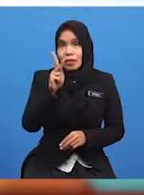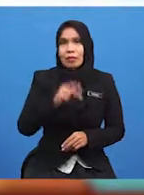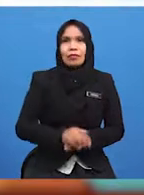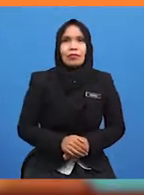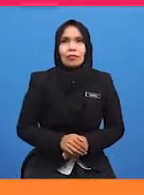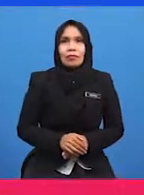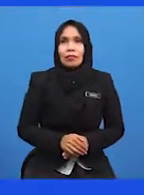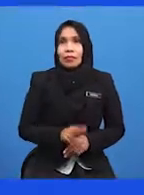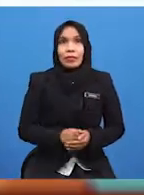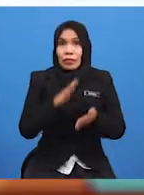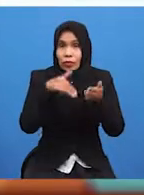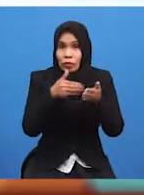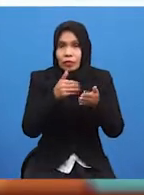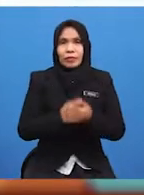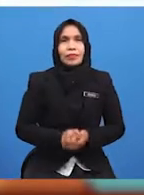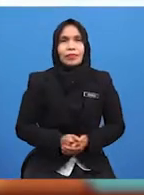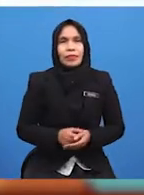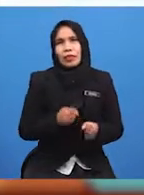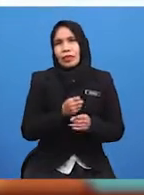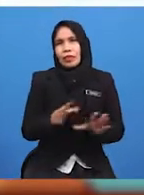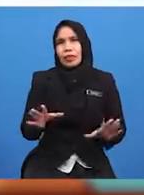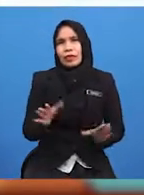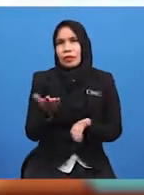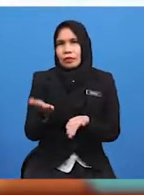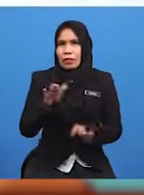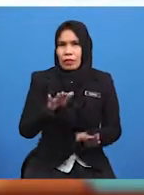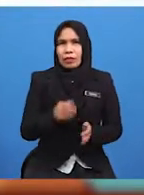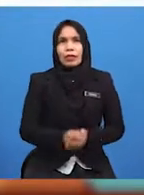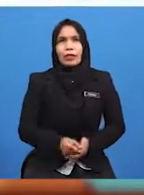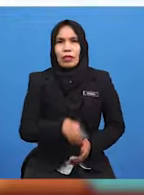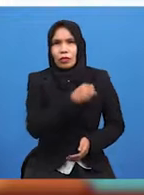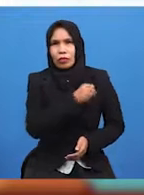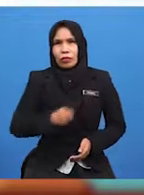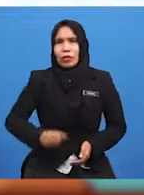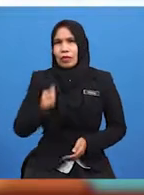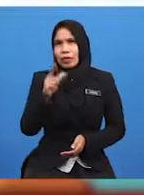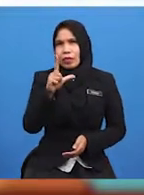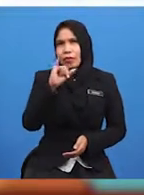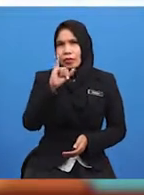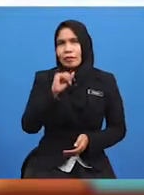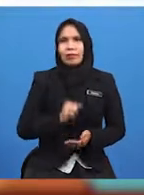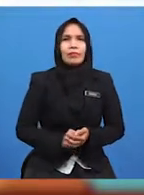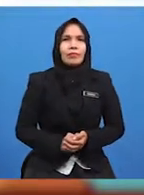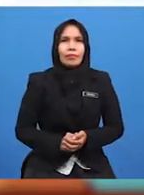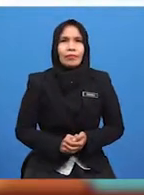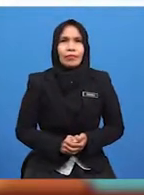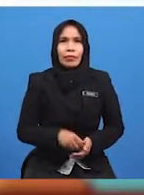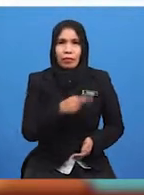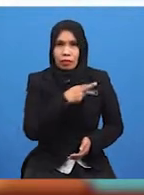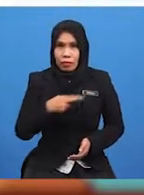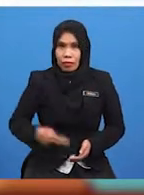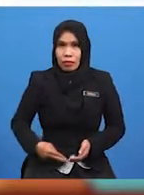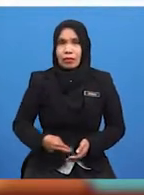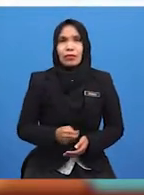dan raja Yusuf selepas kemangkatan Sultan Ali pada tahun 1871 raja